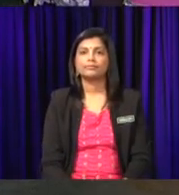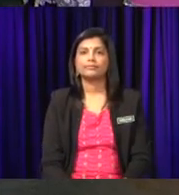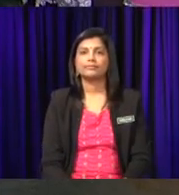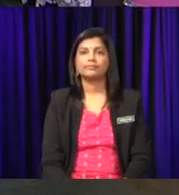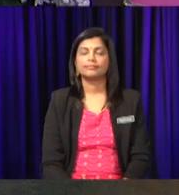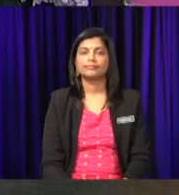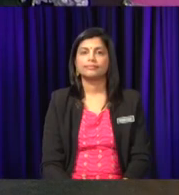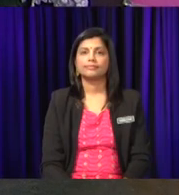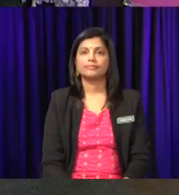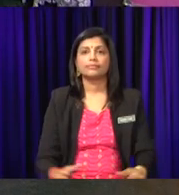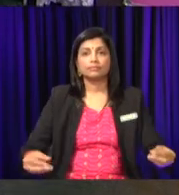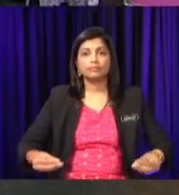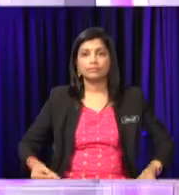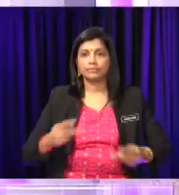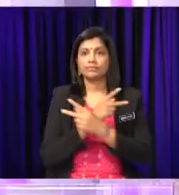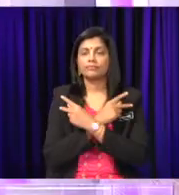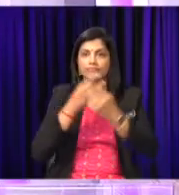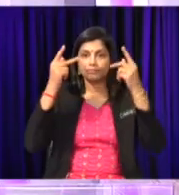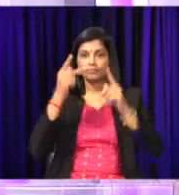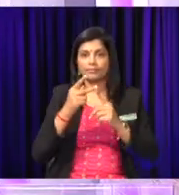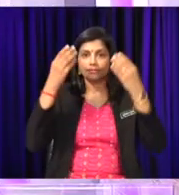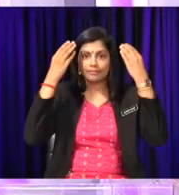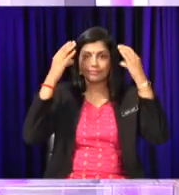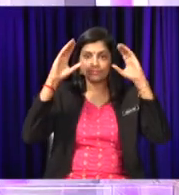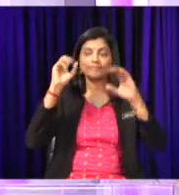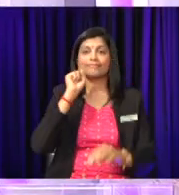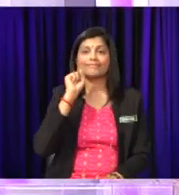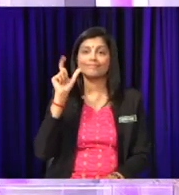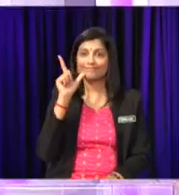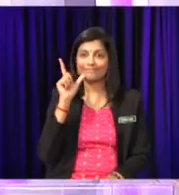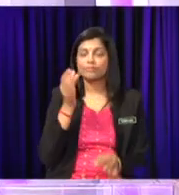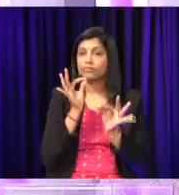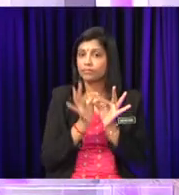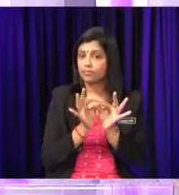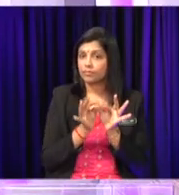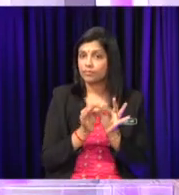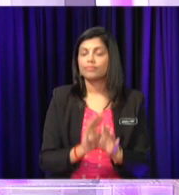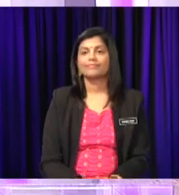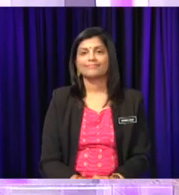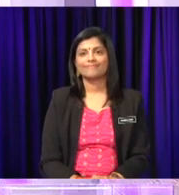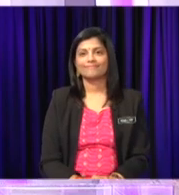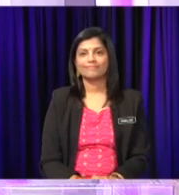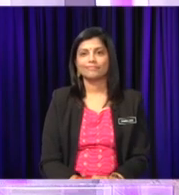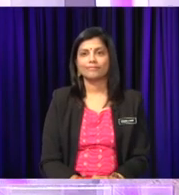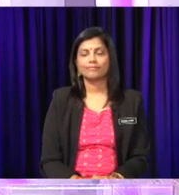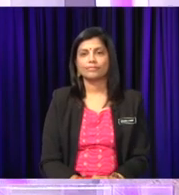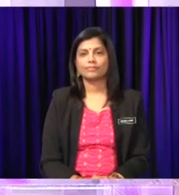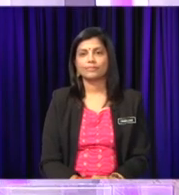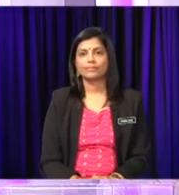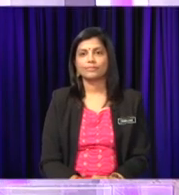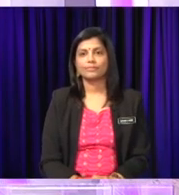eee juru bahasa kita daripada SK pendidikan khas Jalan pil Kuala Lumpur